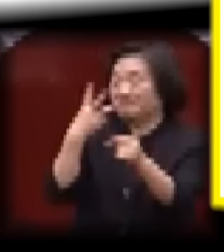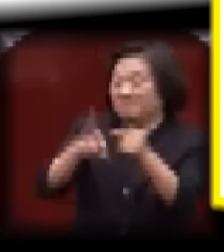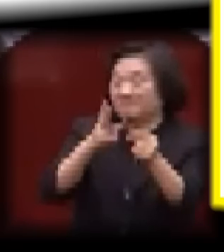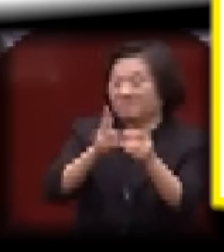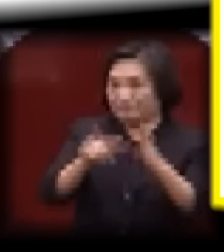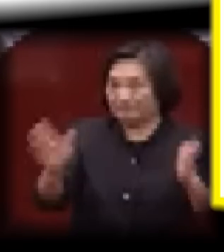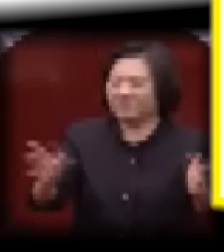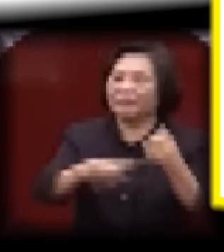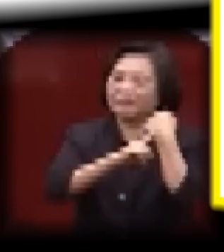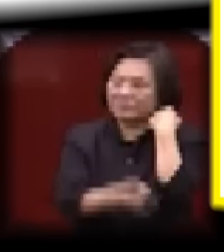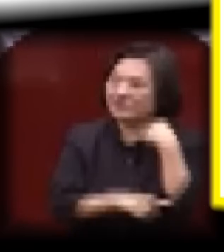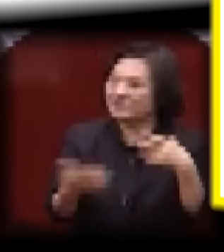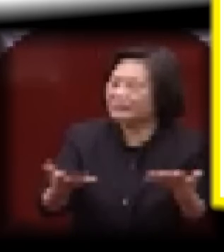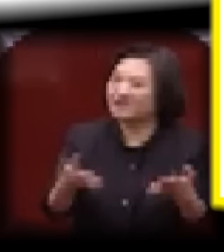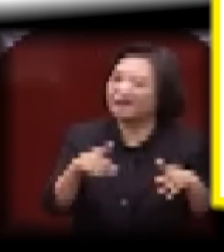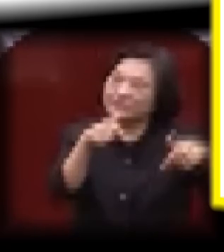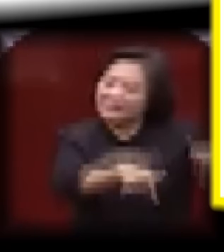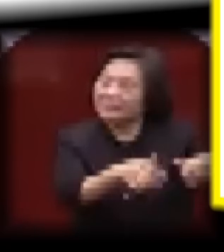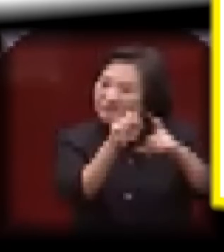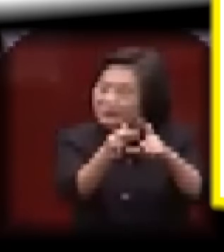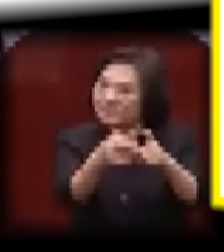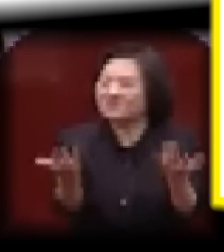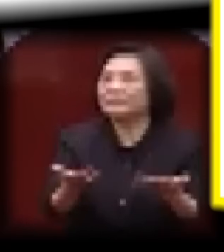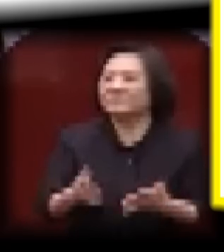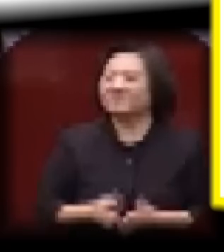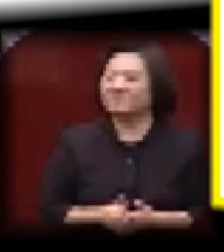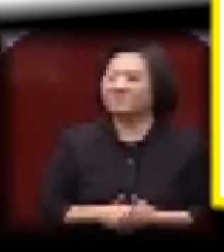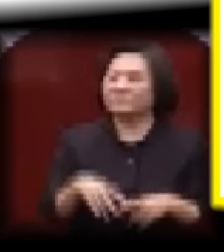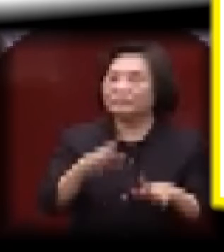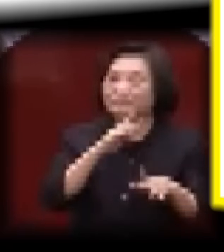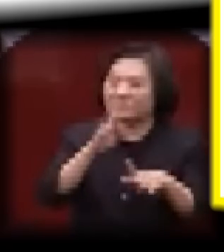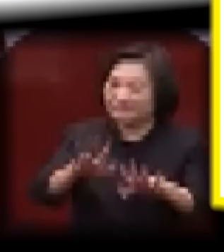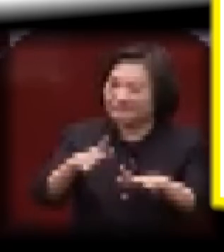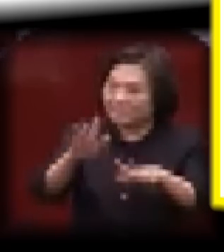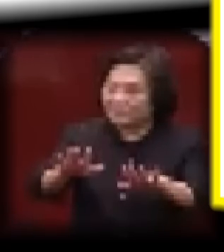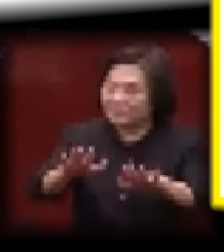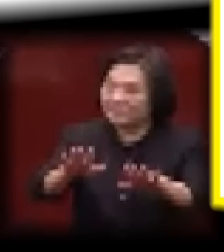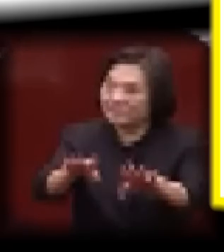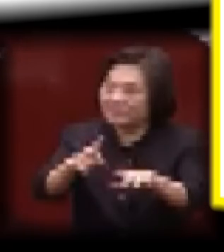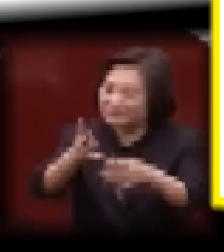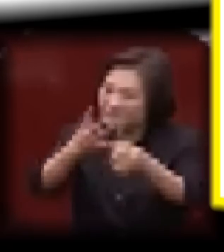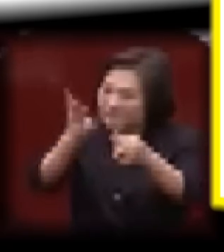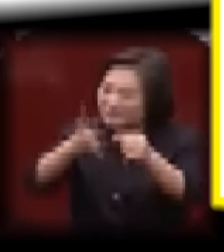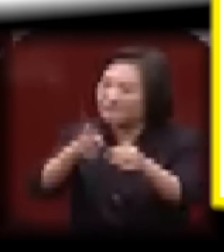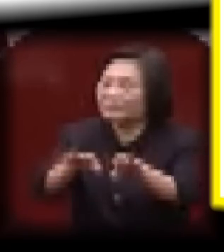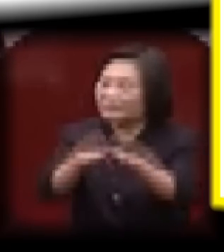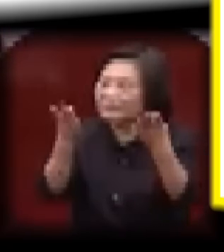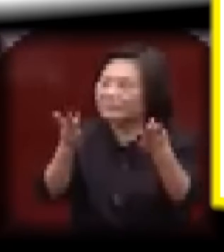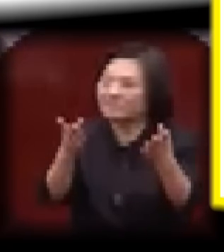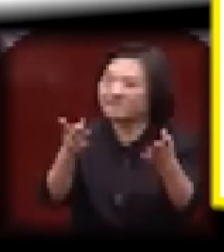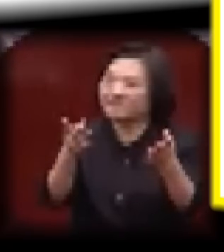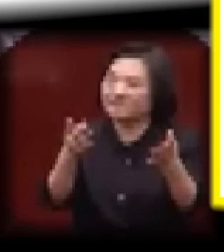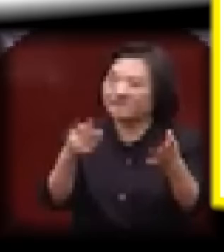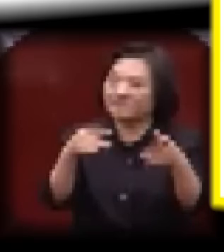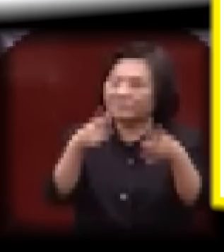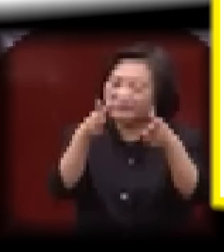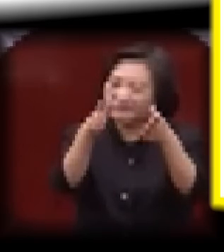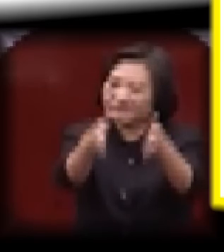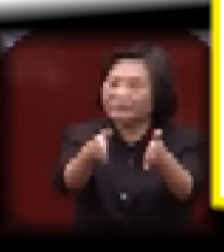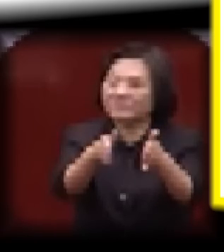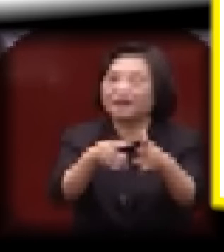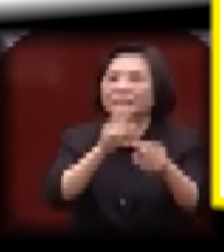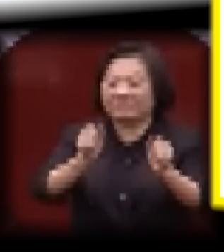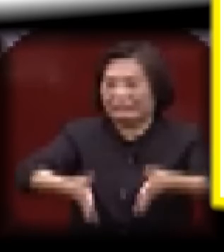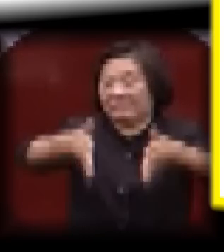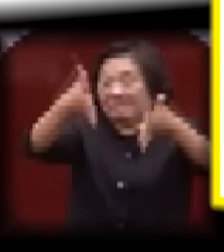跟整个西区门户计划的进行，那到第四年的时候，大概这些都已经解决以后，我们就开始进行这个双子